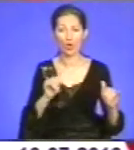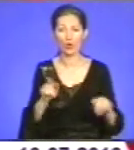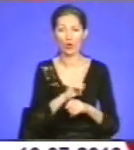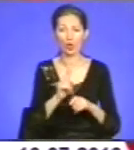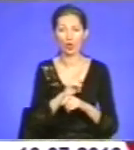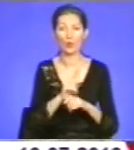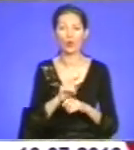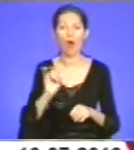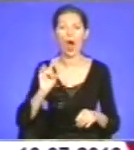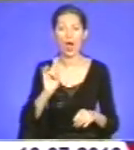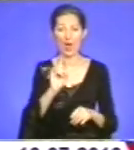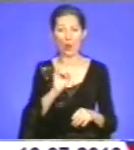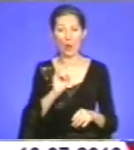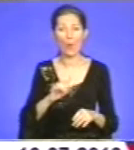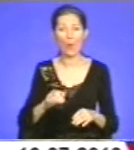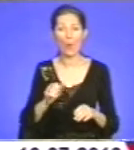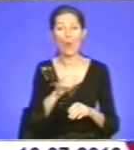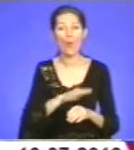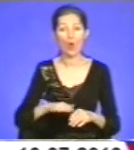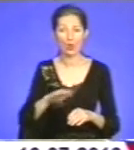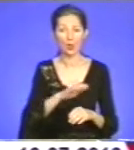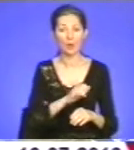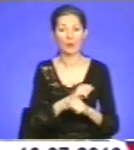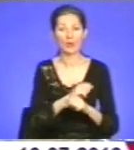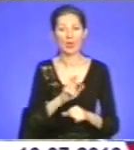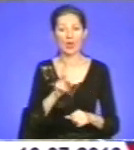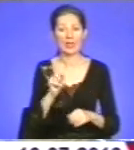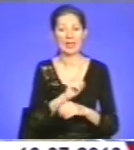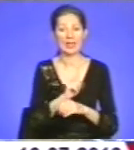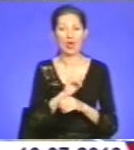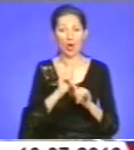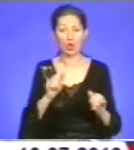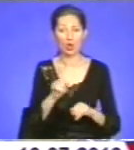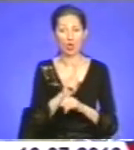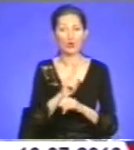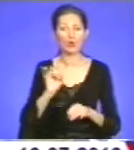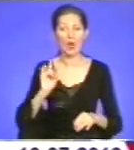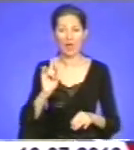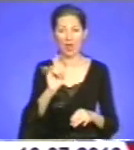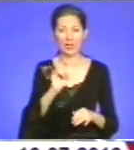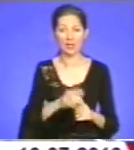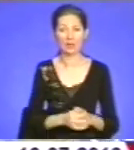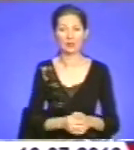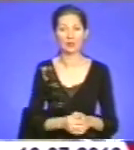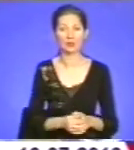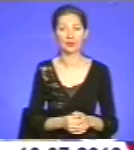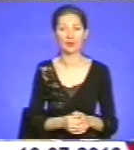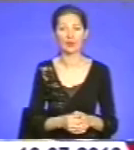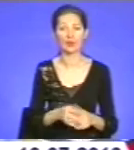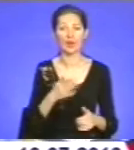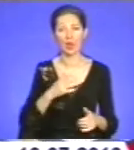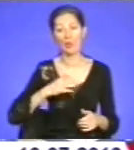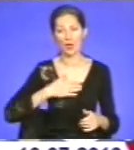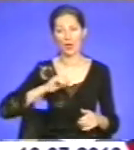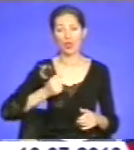малої авіації. Який порив до цього, до авіації, він присутній завжди. І з друзями вирішили